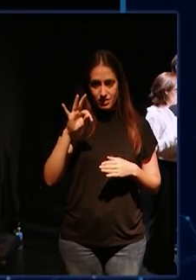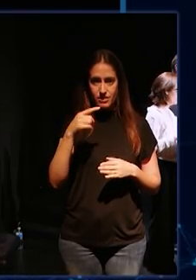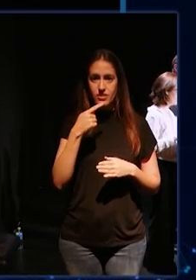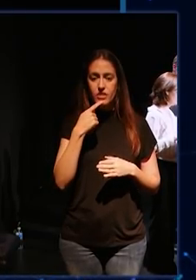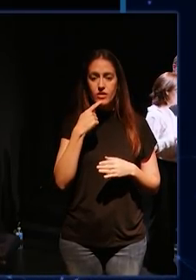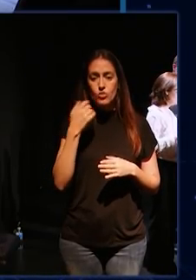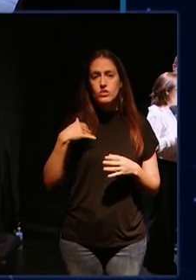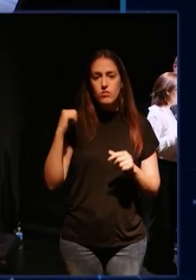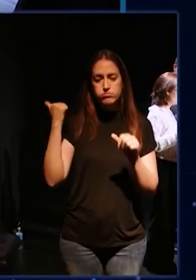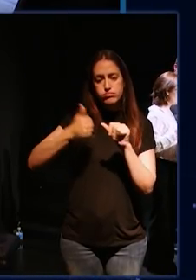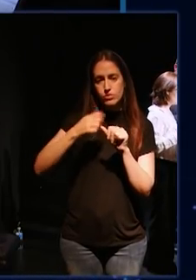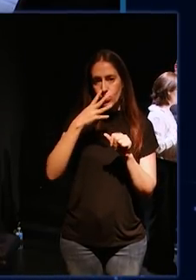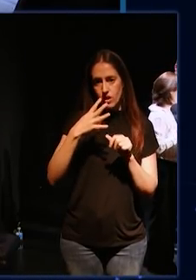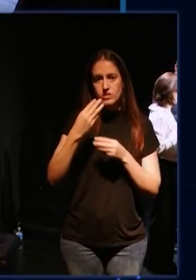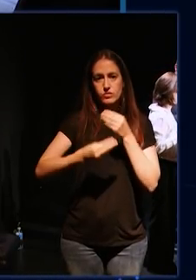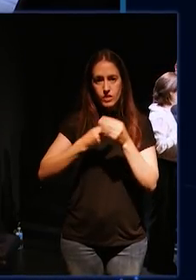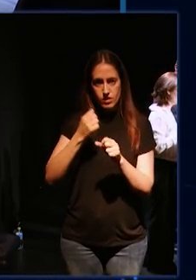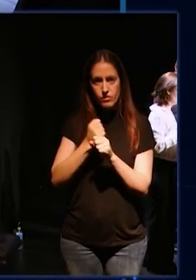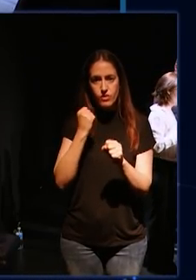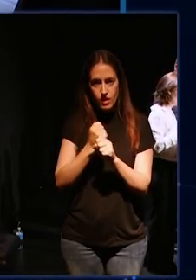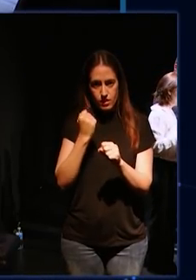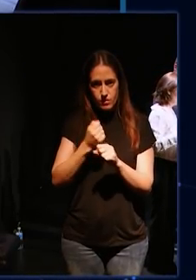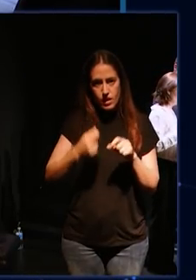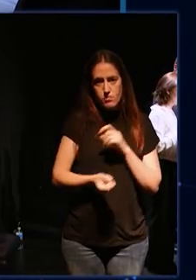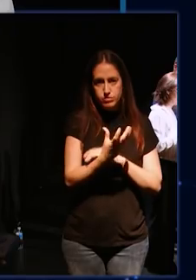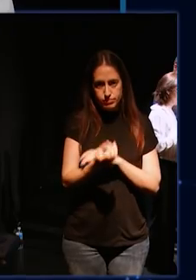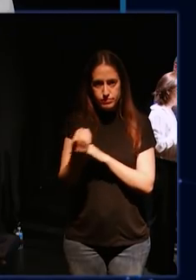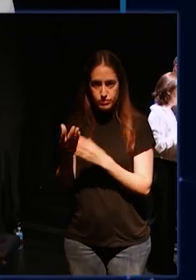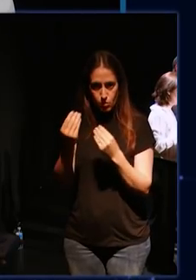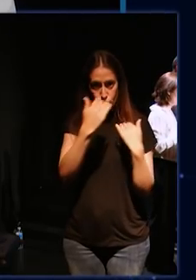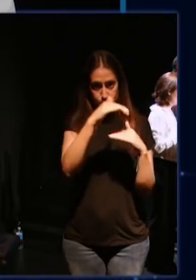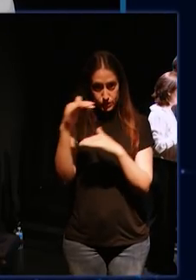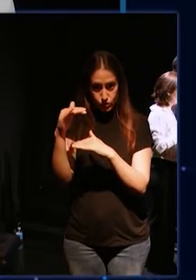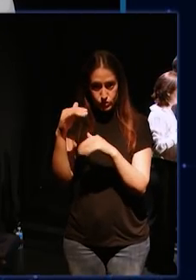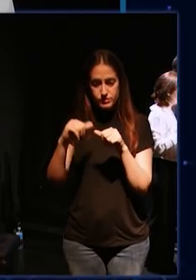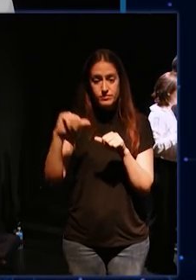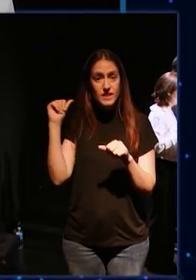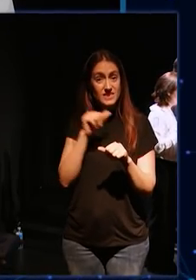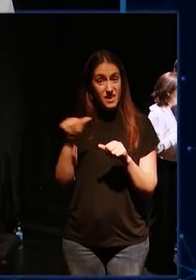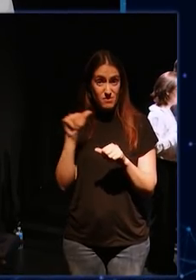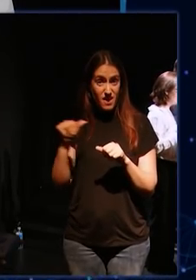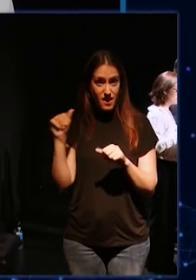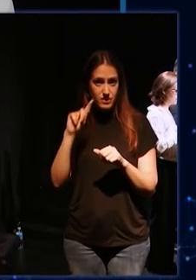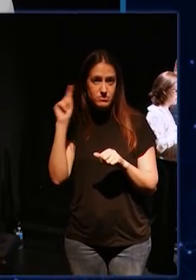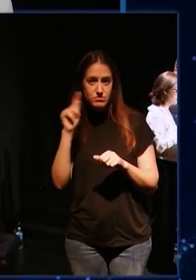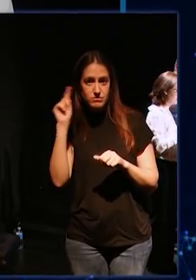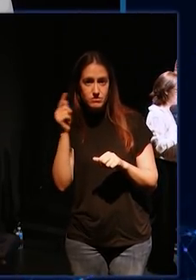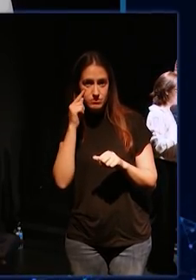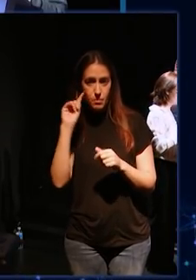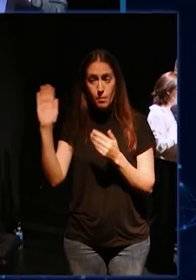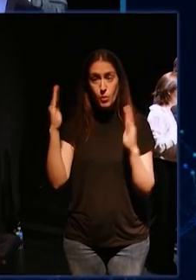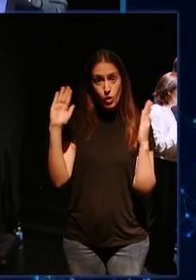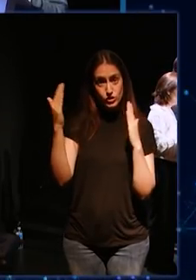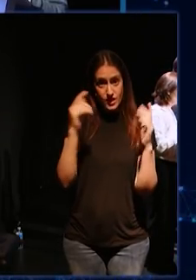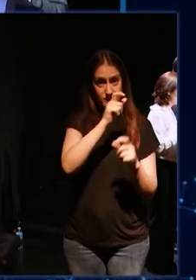fet millor feina amb la generació d'un parc d'habitatge social. Durant les darreres setmanes, però, hem pogut sentir diverses propostes de la resta de candidats en